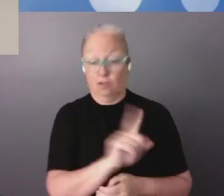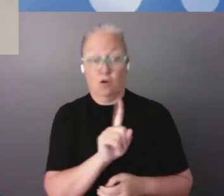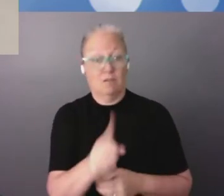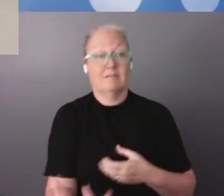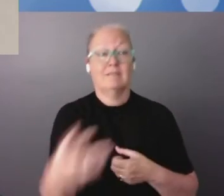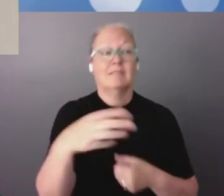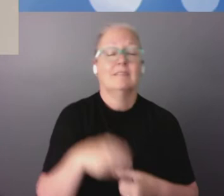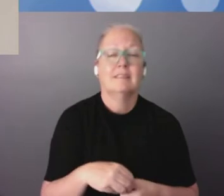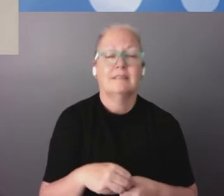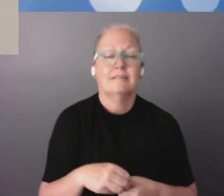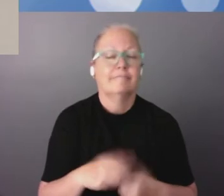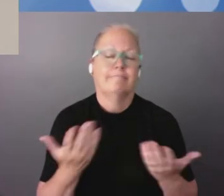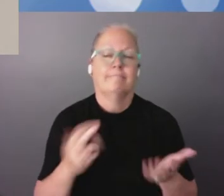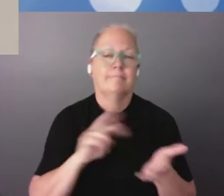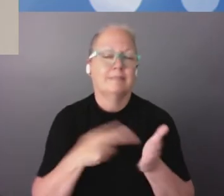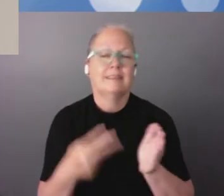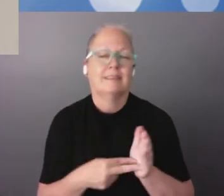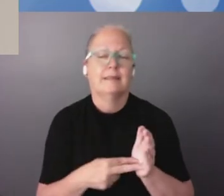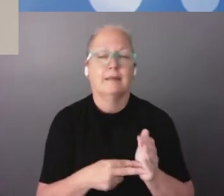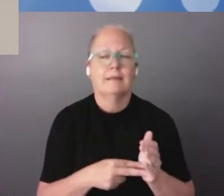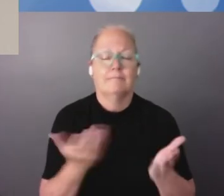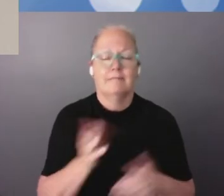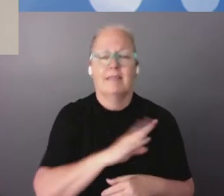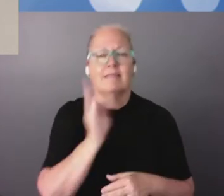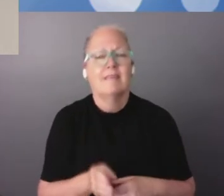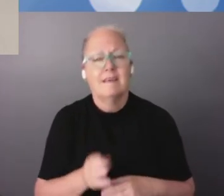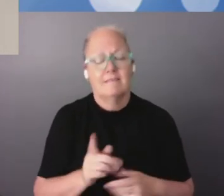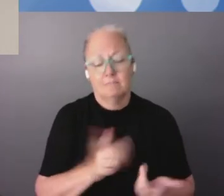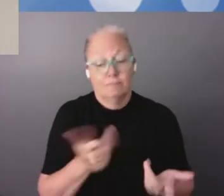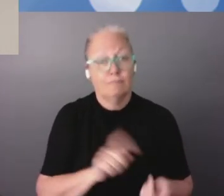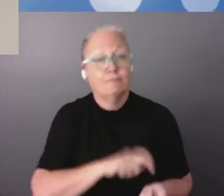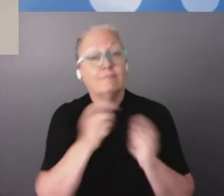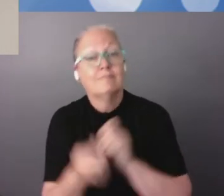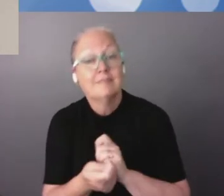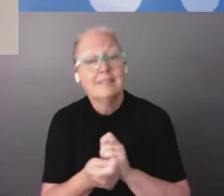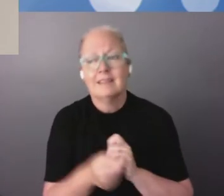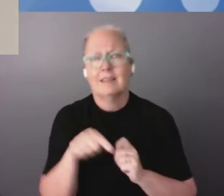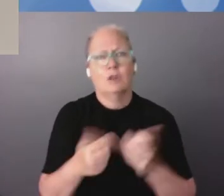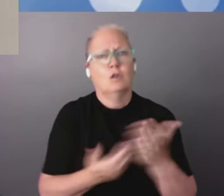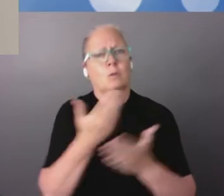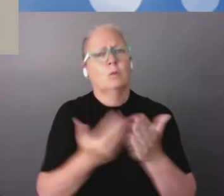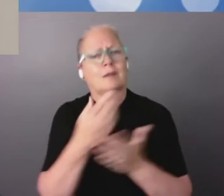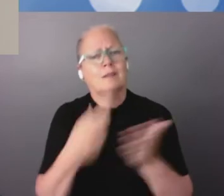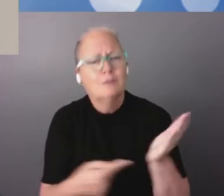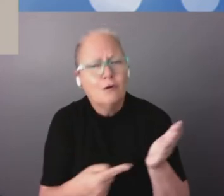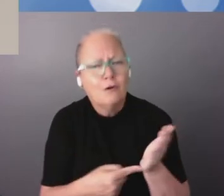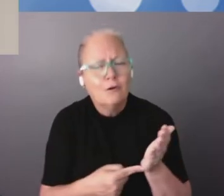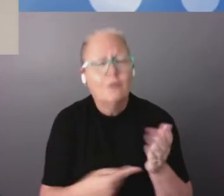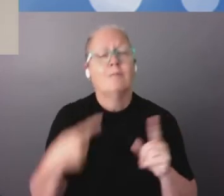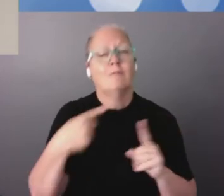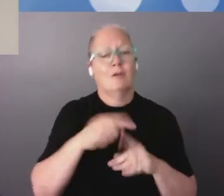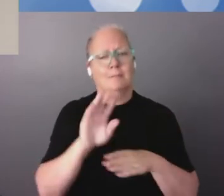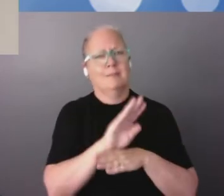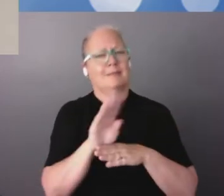le centre de technologie moderne, la ville de grands événements, un centre de rencontres d'affaires.